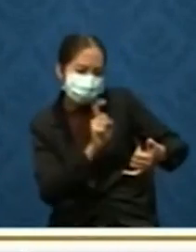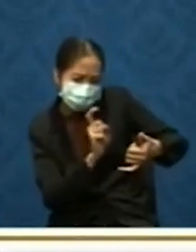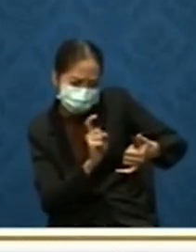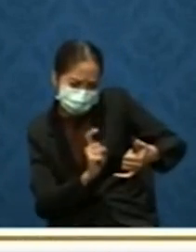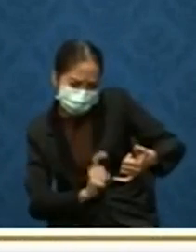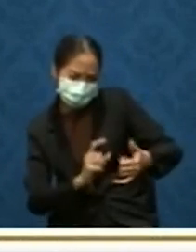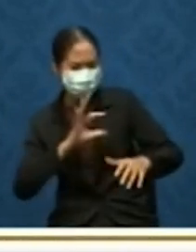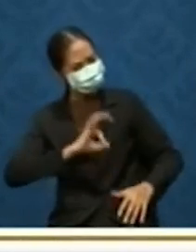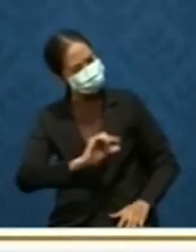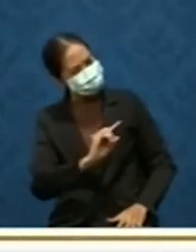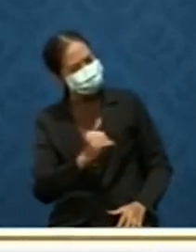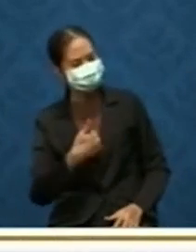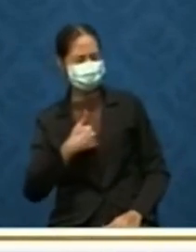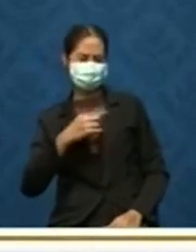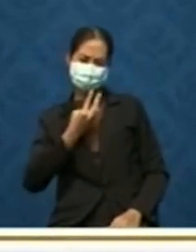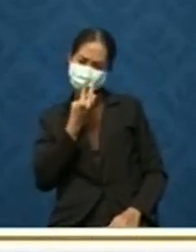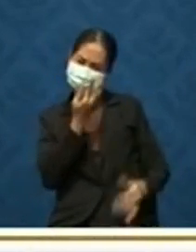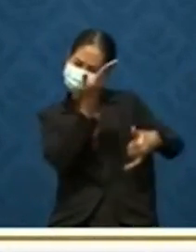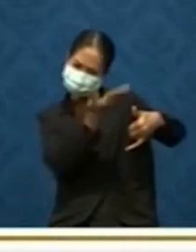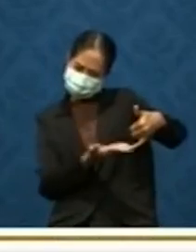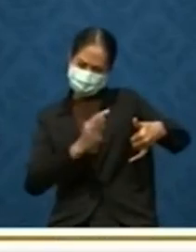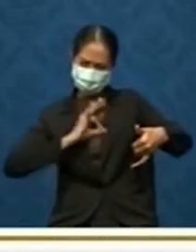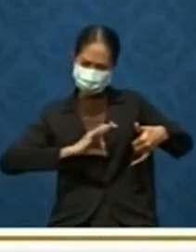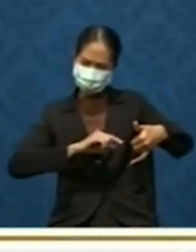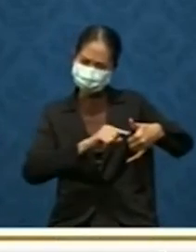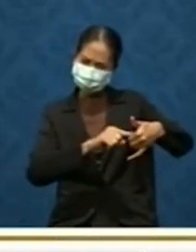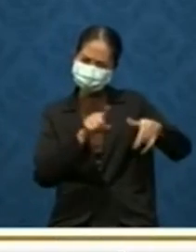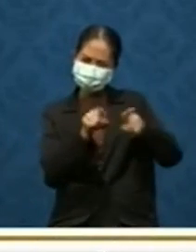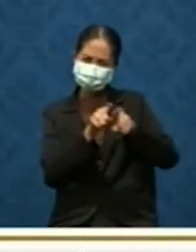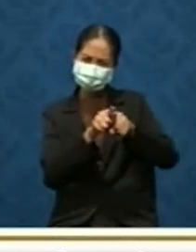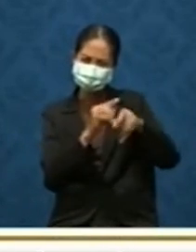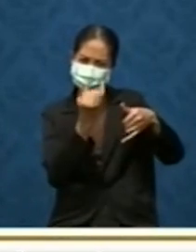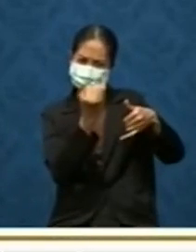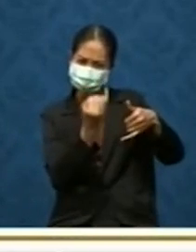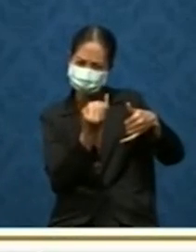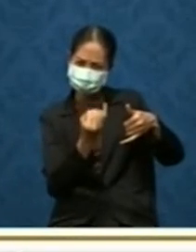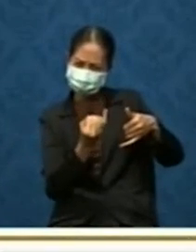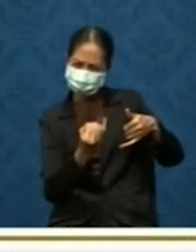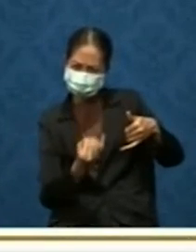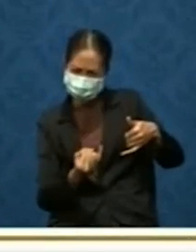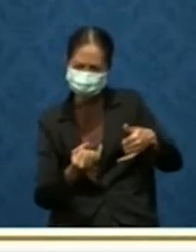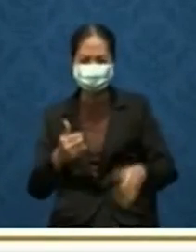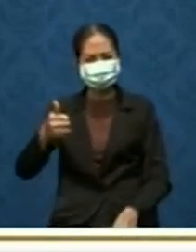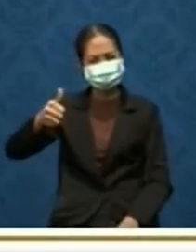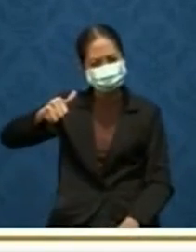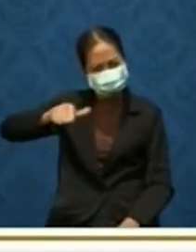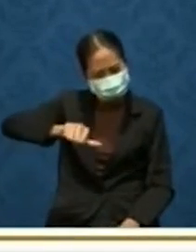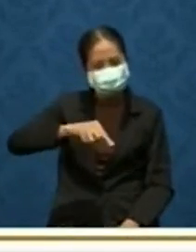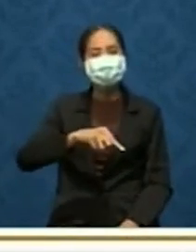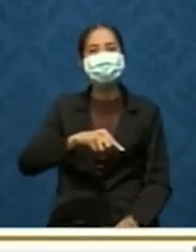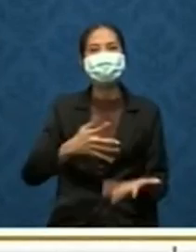แล้วก็รู้สึกได้ว่าอาการของทั้งสองนั้นนับถอยหลังกันเป็นชั่วโมงเป็นชั่วโมง